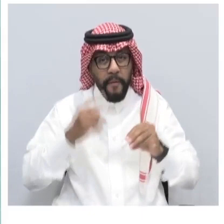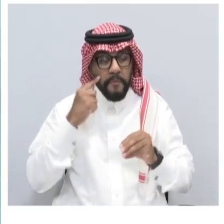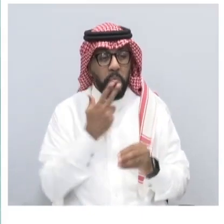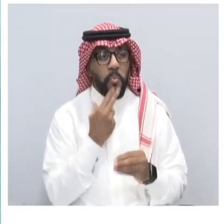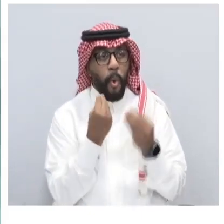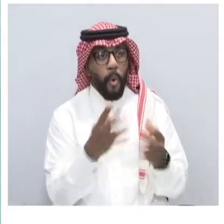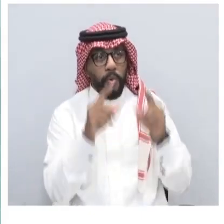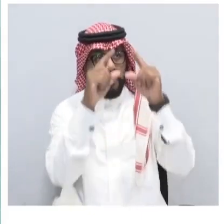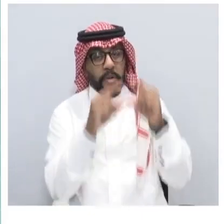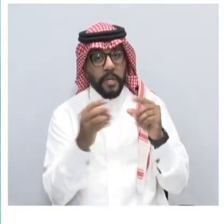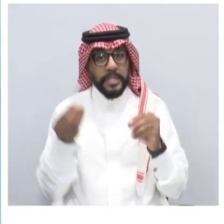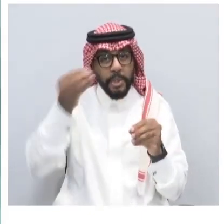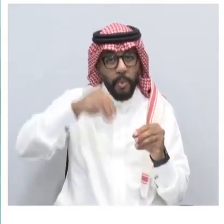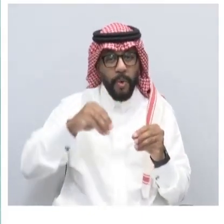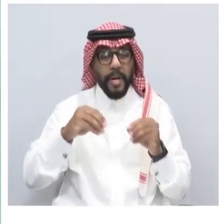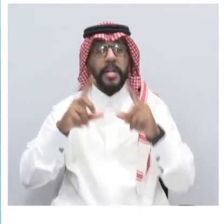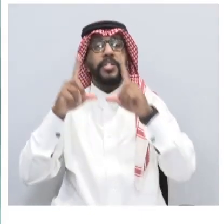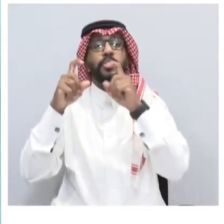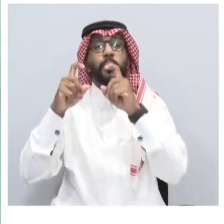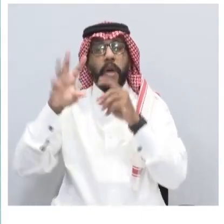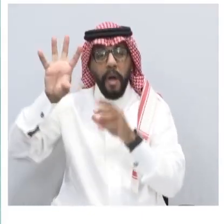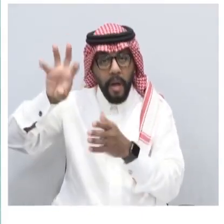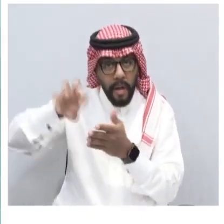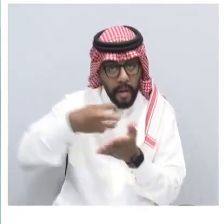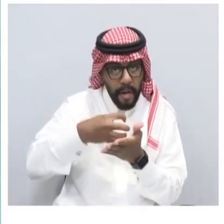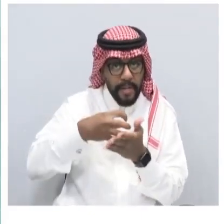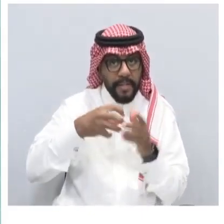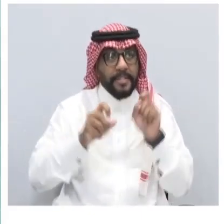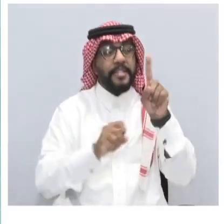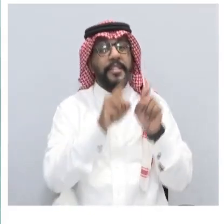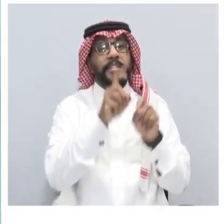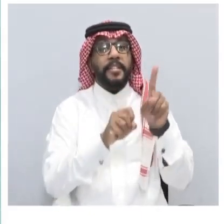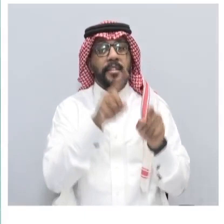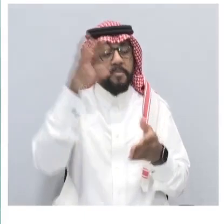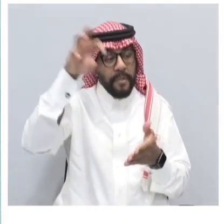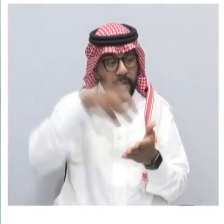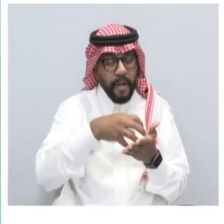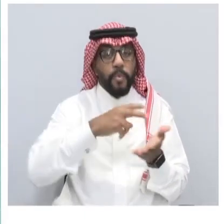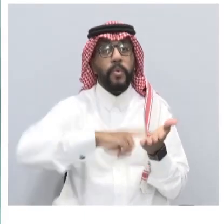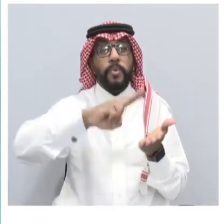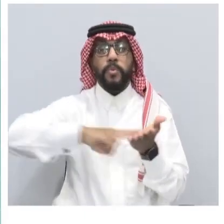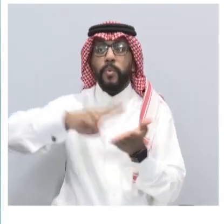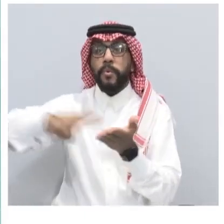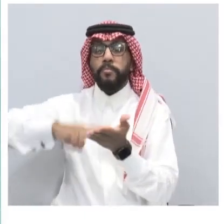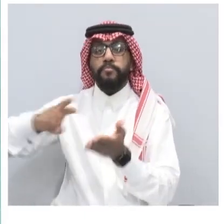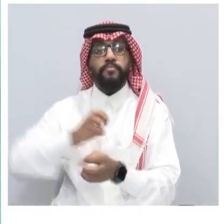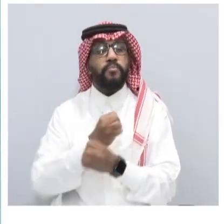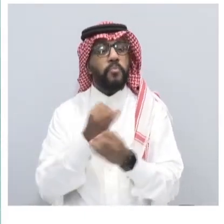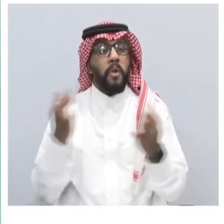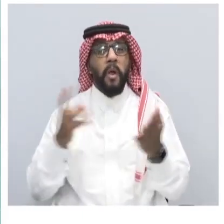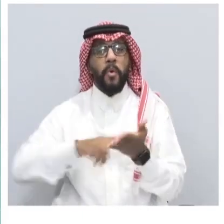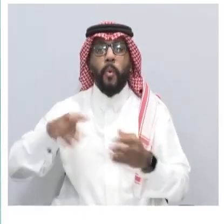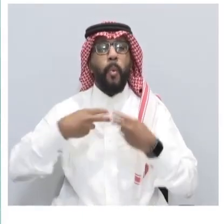النص عن طريق اضافه الصور من الانترنت ثم ارسال خطابات ومغلفات رسائل متعدده